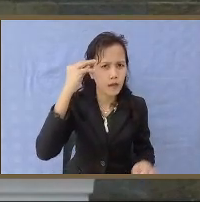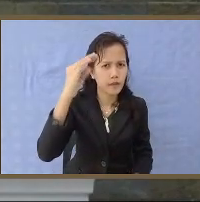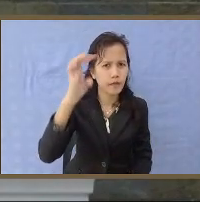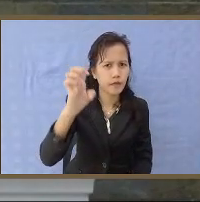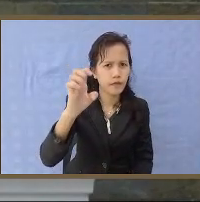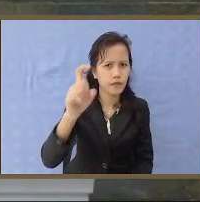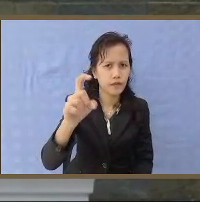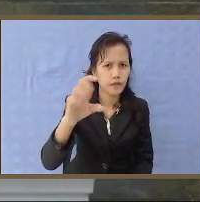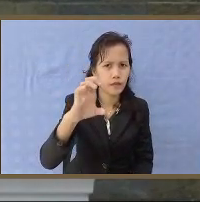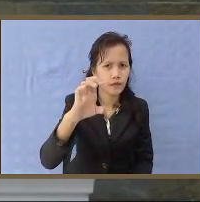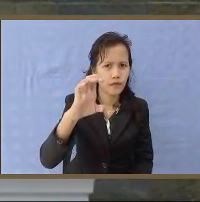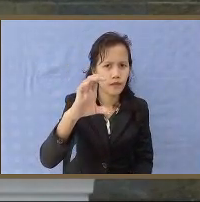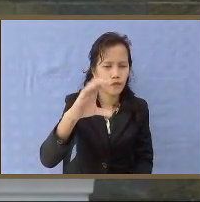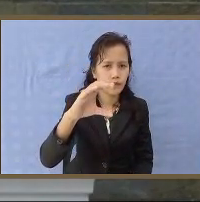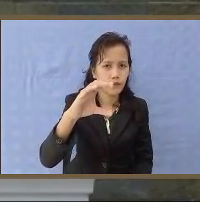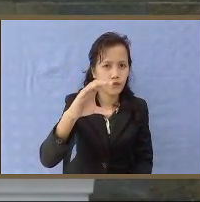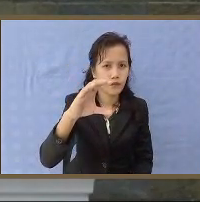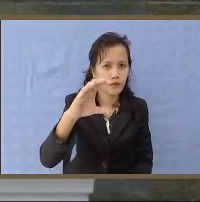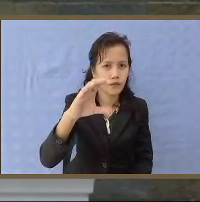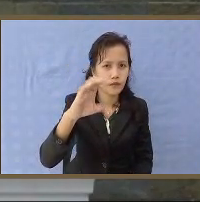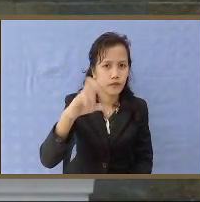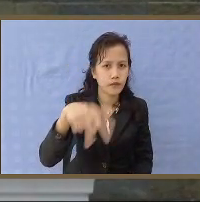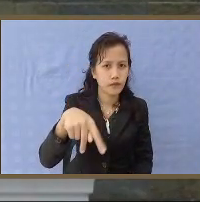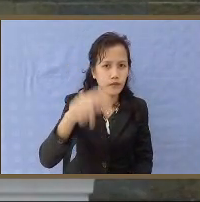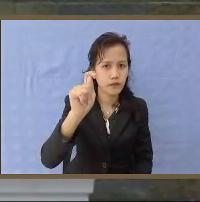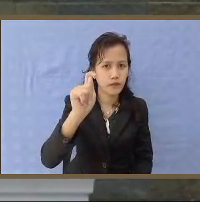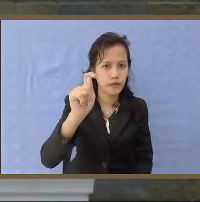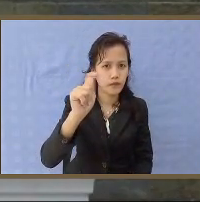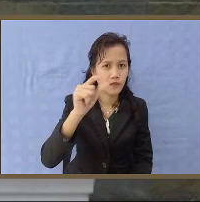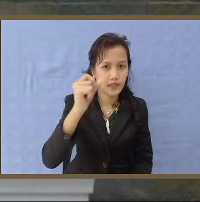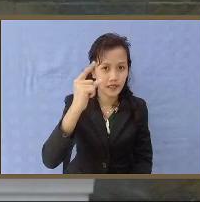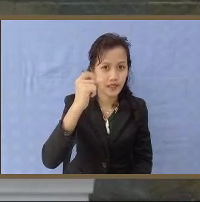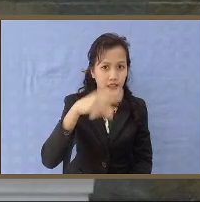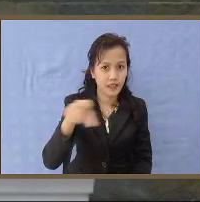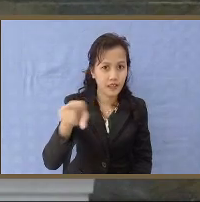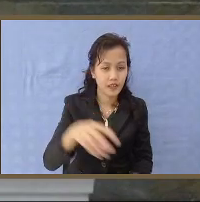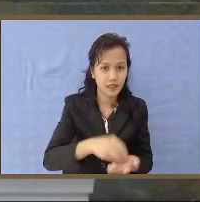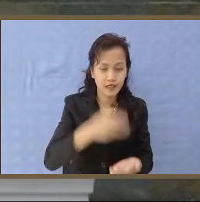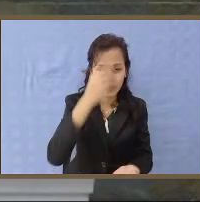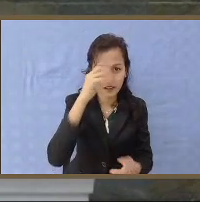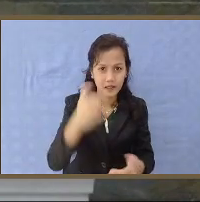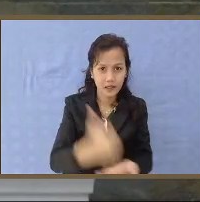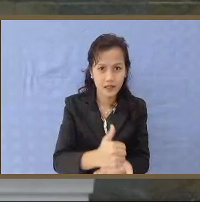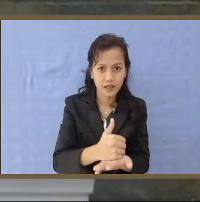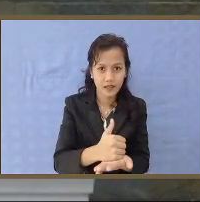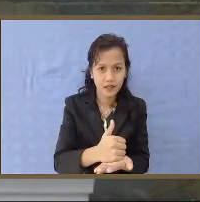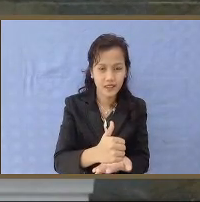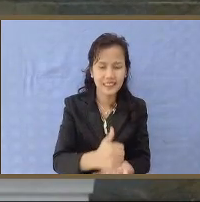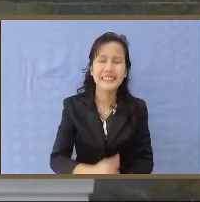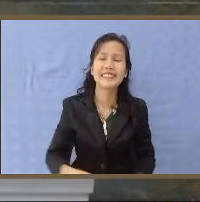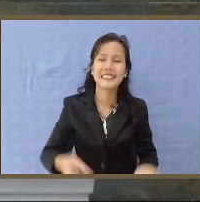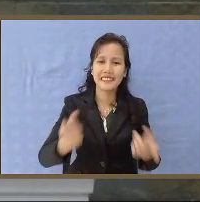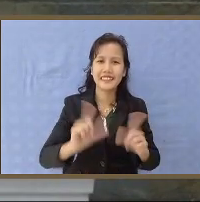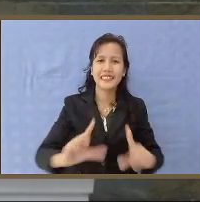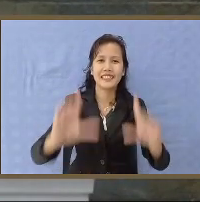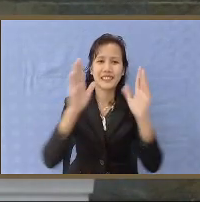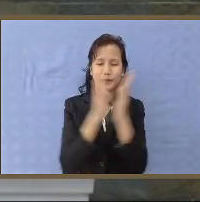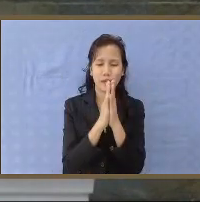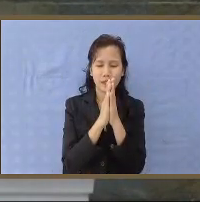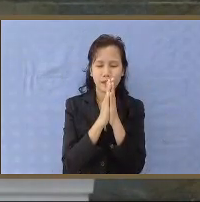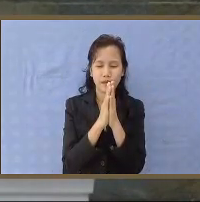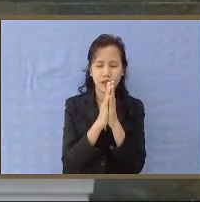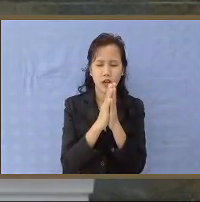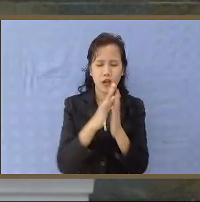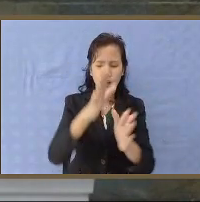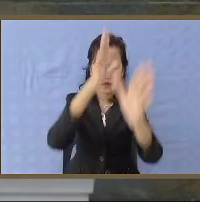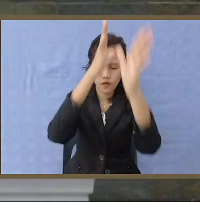Am I clear? Did you learn something tonight? All right, shall we all stand, please? Father, thank you for your words.